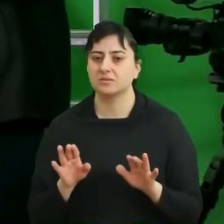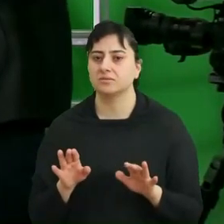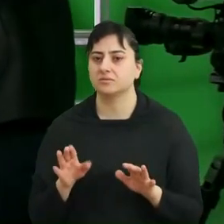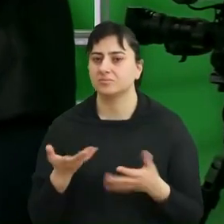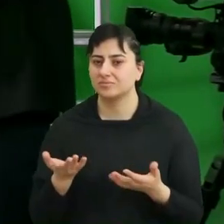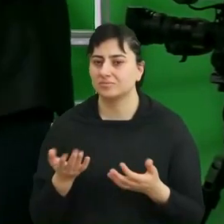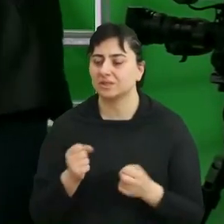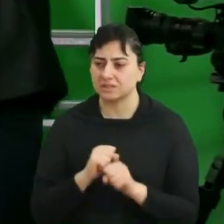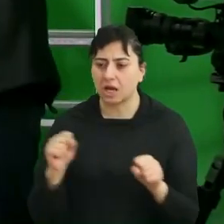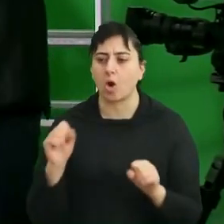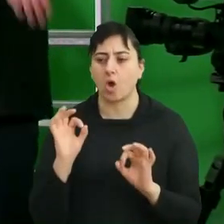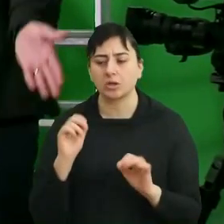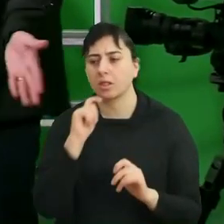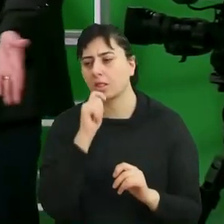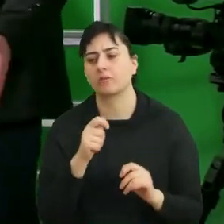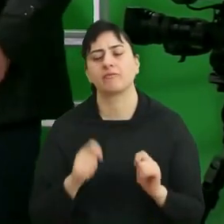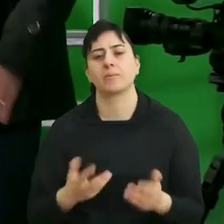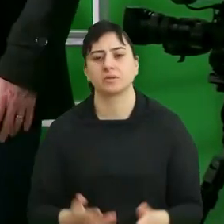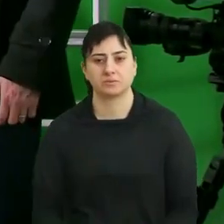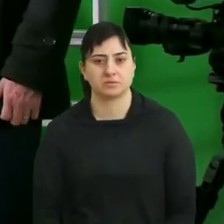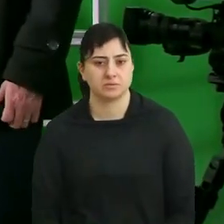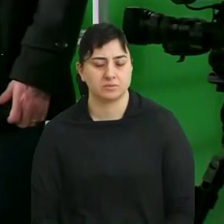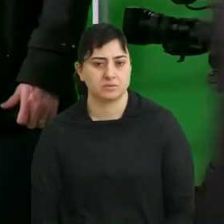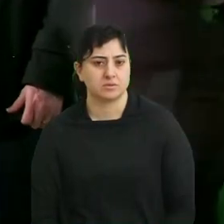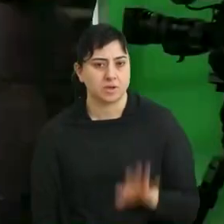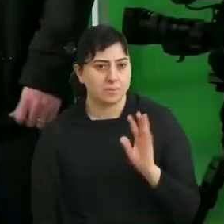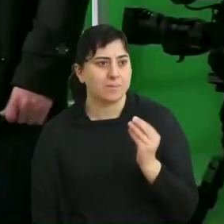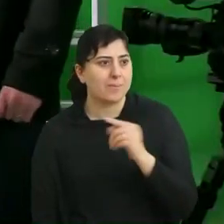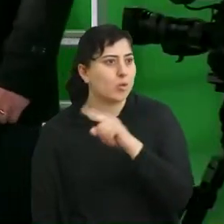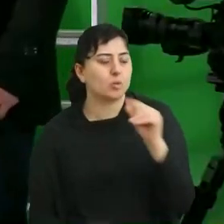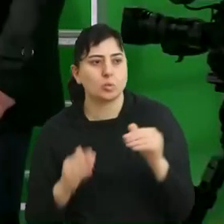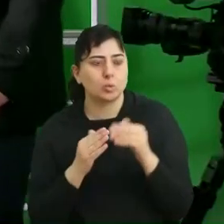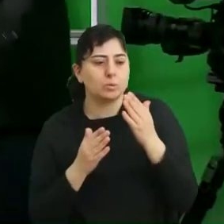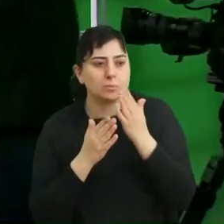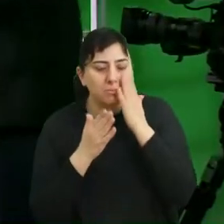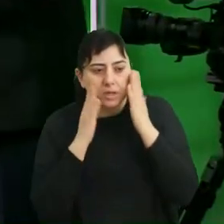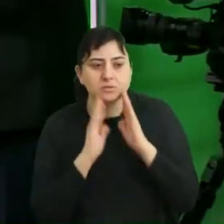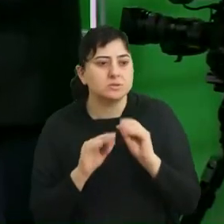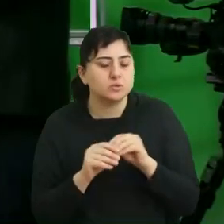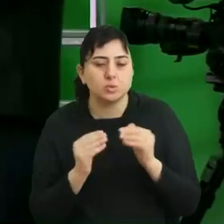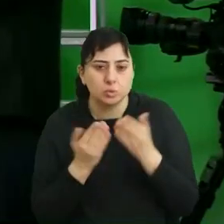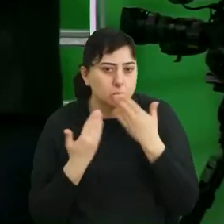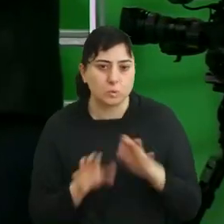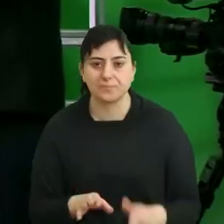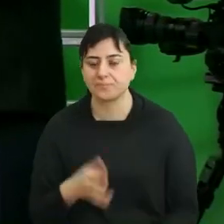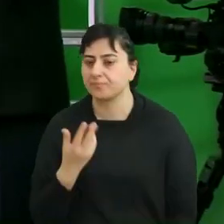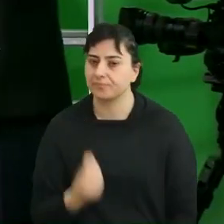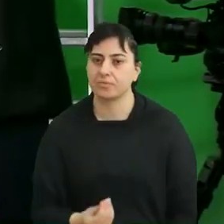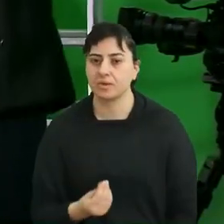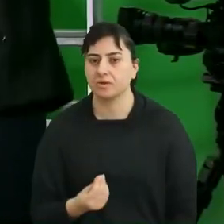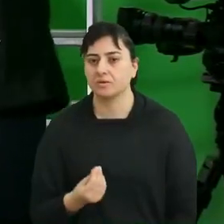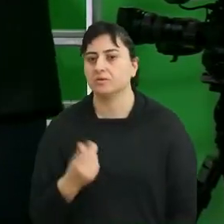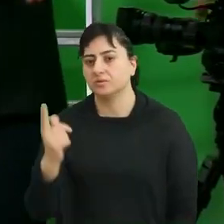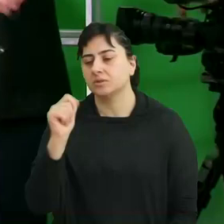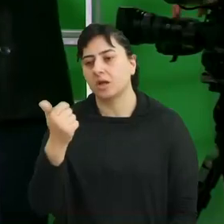şey olsa, hani böyle zararlı bir şey olsa teklif etmezler ya. İyi de bir tanem bebekler için üretilmiş herhangi bir makyaj malzemesi yok. Tamam bir tanem.